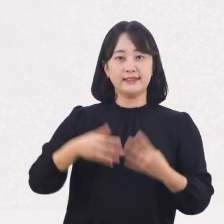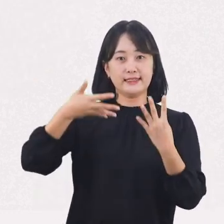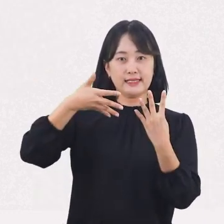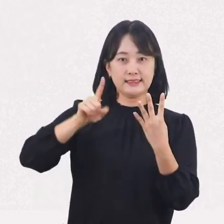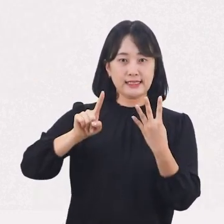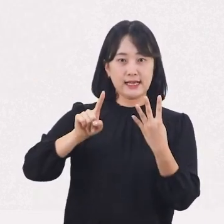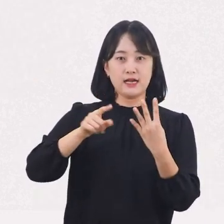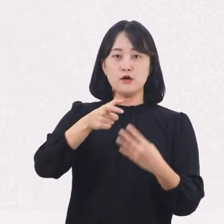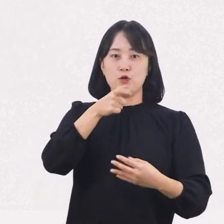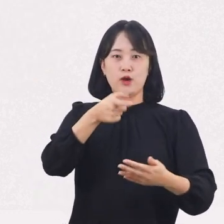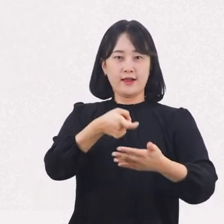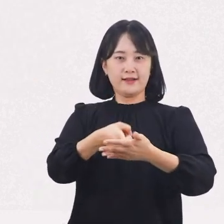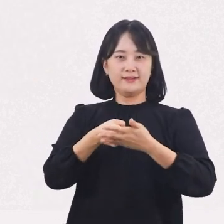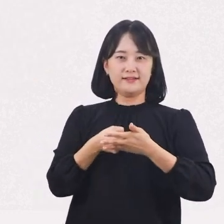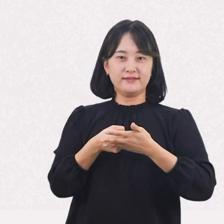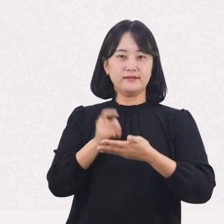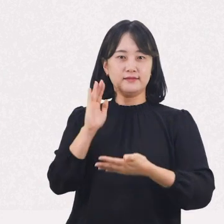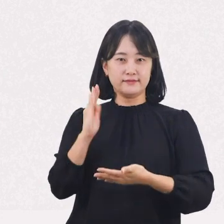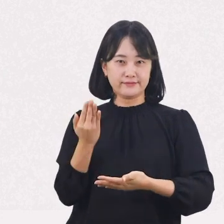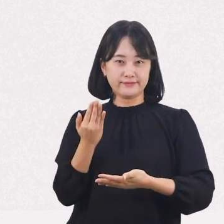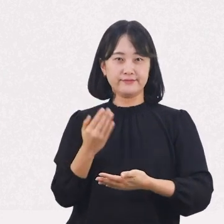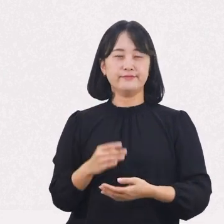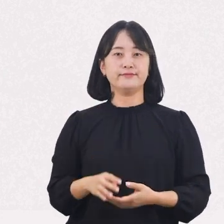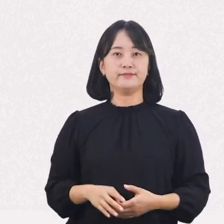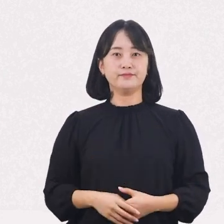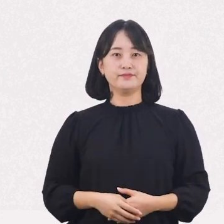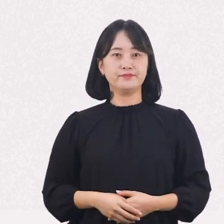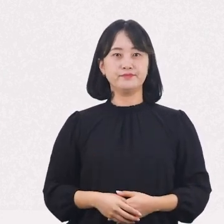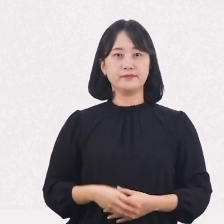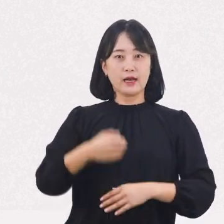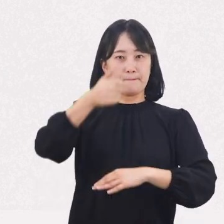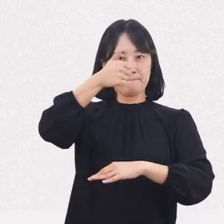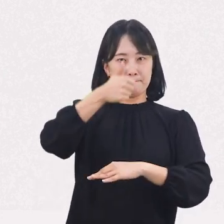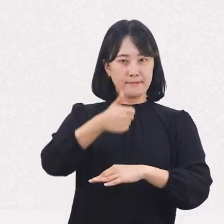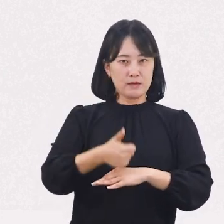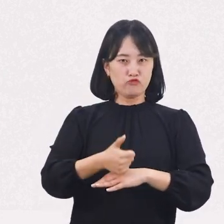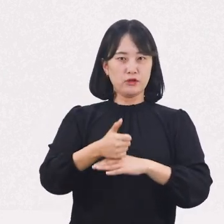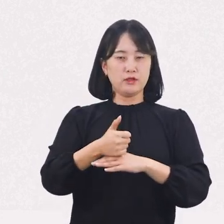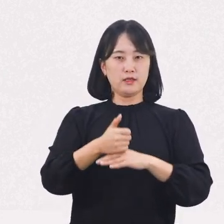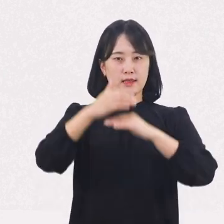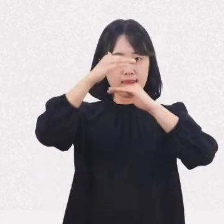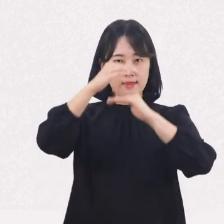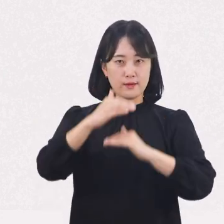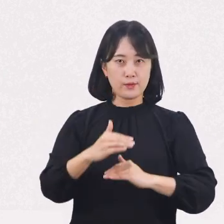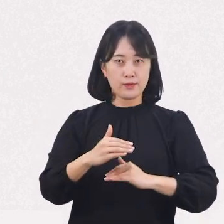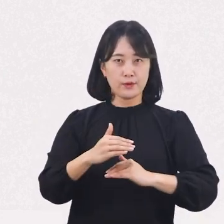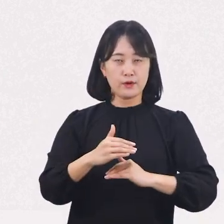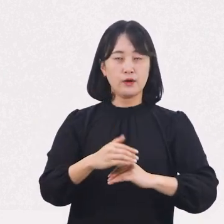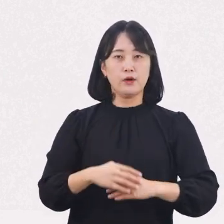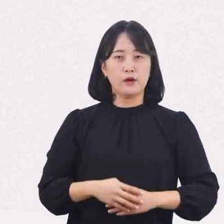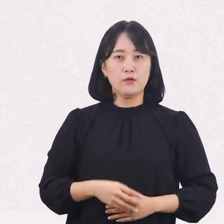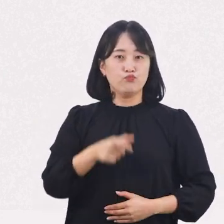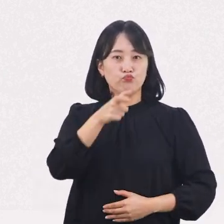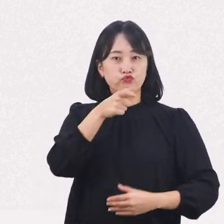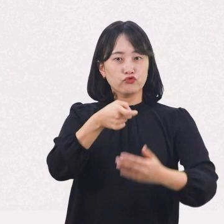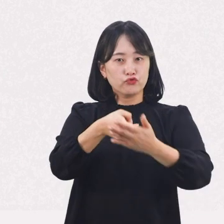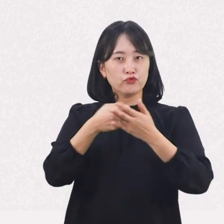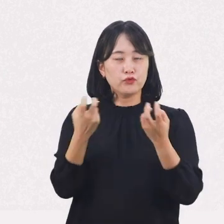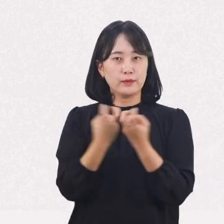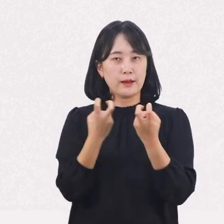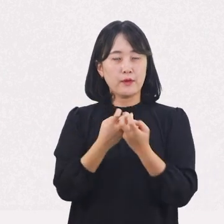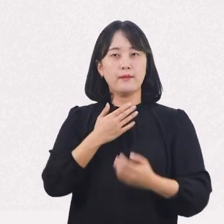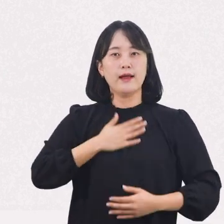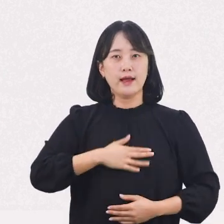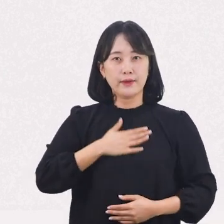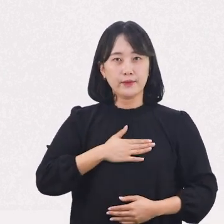4차 시 물을 아껴야 해요. 수업은 마지막 마무리 수업 단계로 실생활 속에서 물 절약하는 방법을